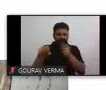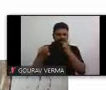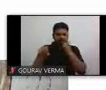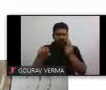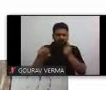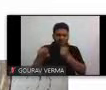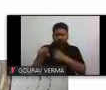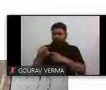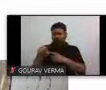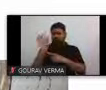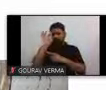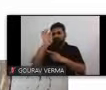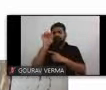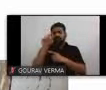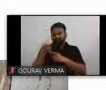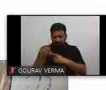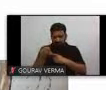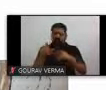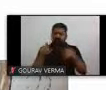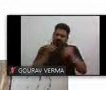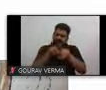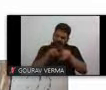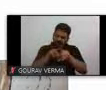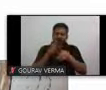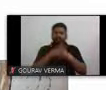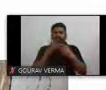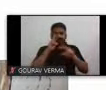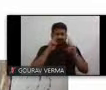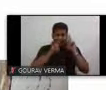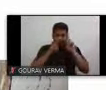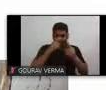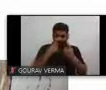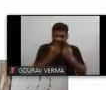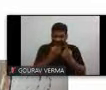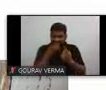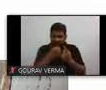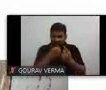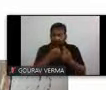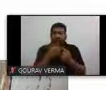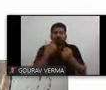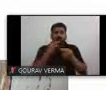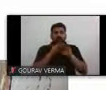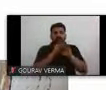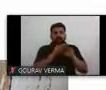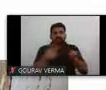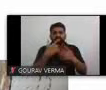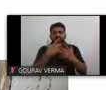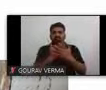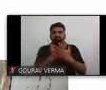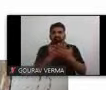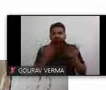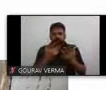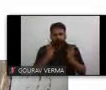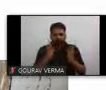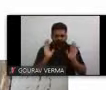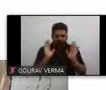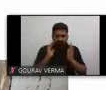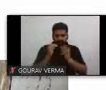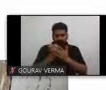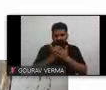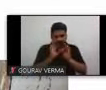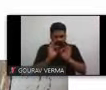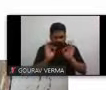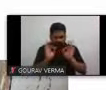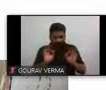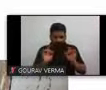लाइन. Similarly, while doing this assessment, it is important that if the child has got postural security, to make the child